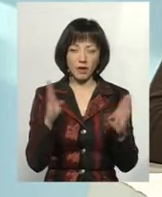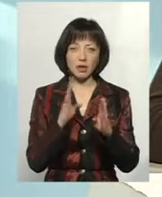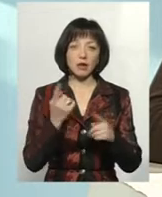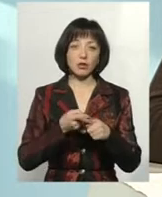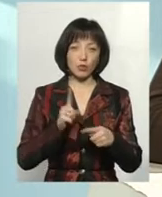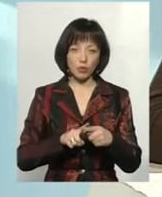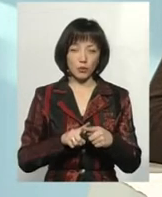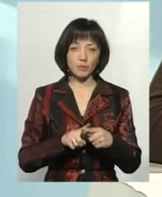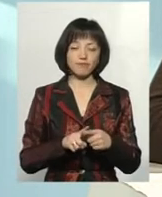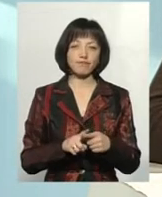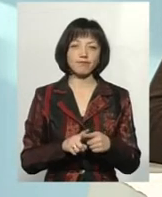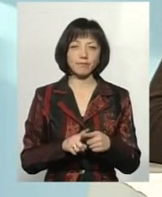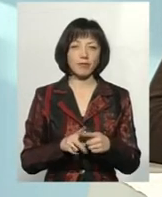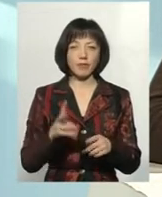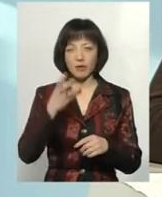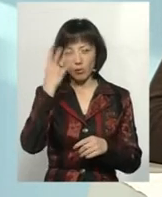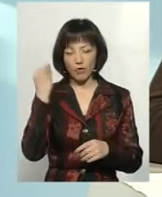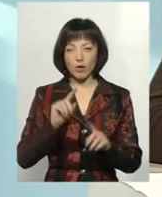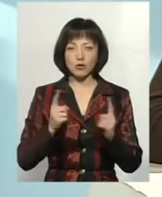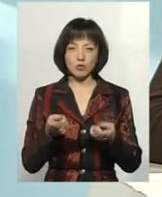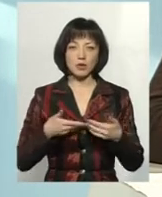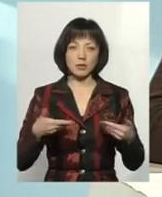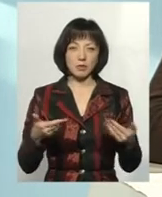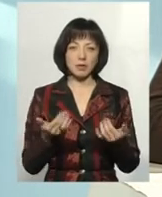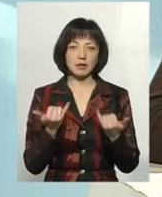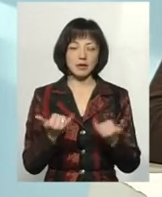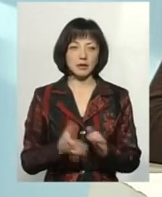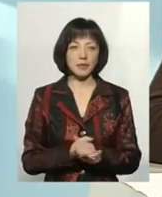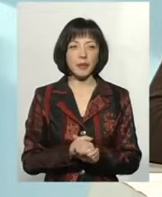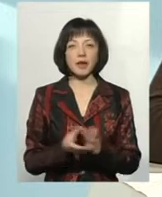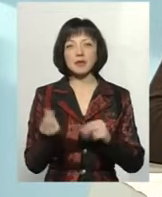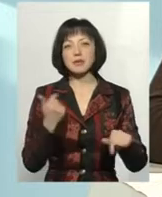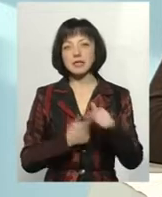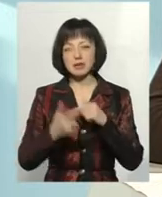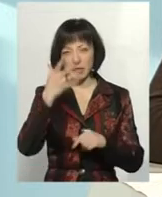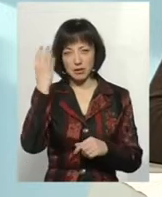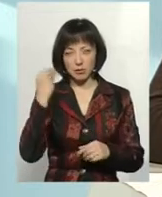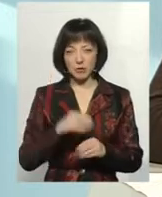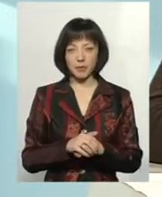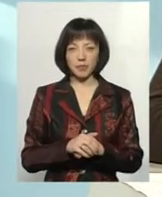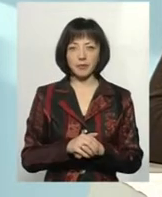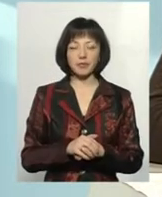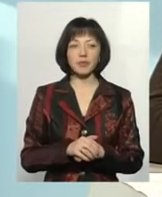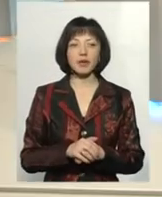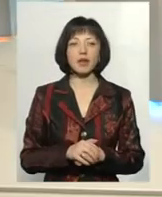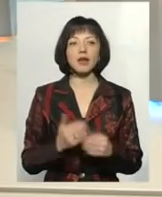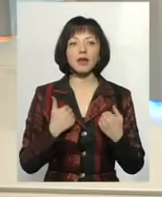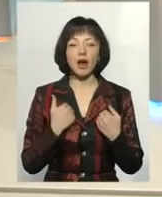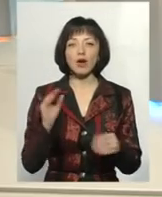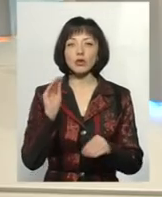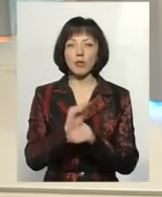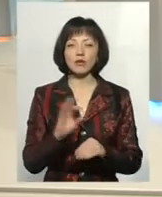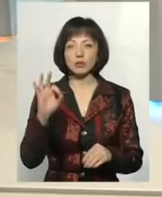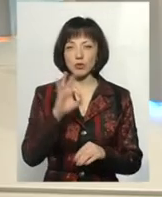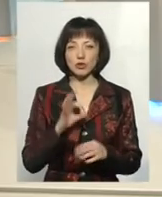тому ми про це чомусь забуваємо, та? Забувають про це бізнесмени, забудовники. Будь ласка, пані Ірина. Ні, я хотіла ще додати.